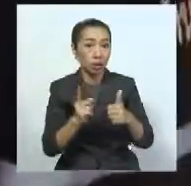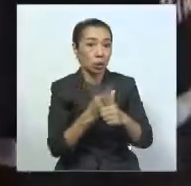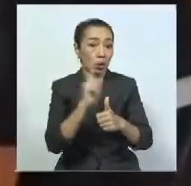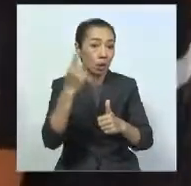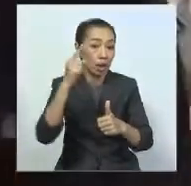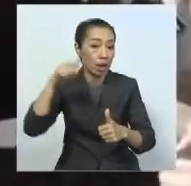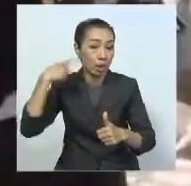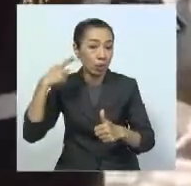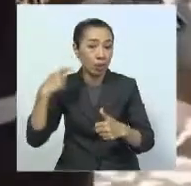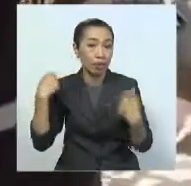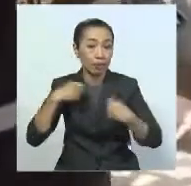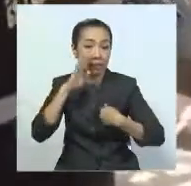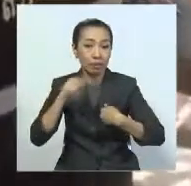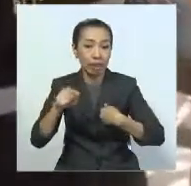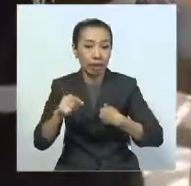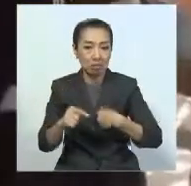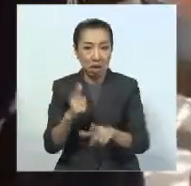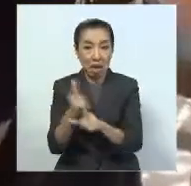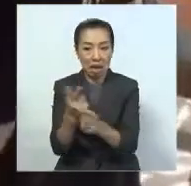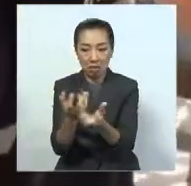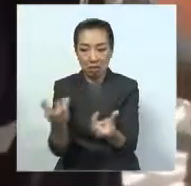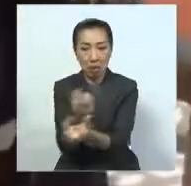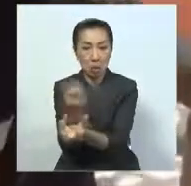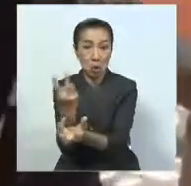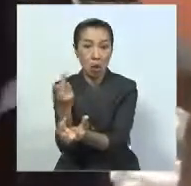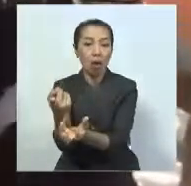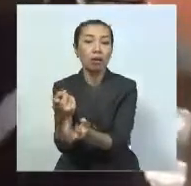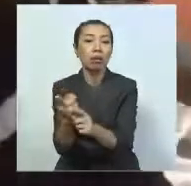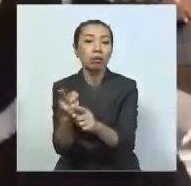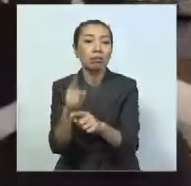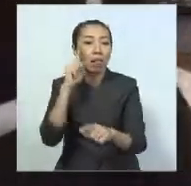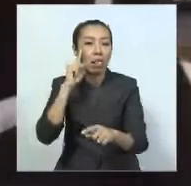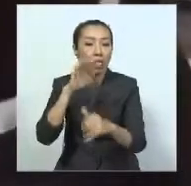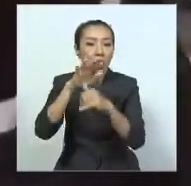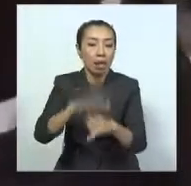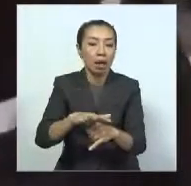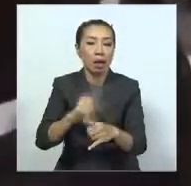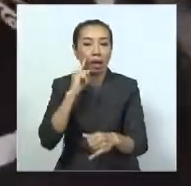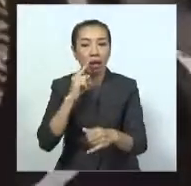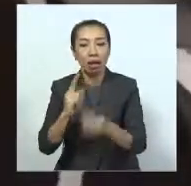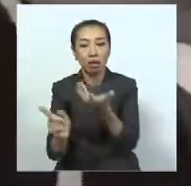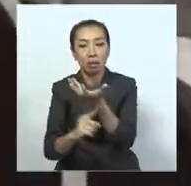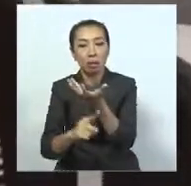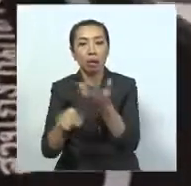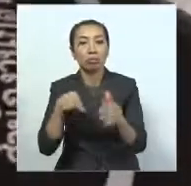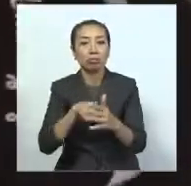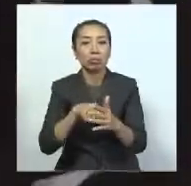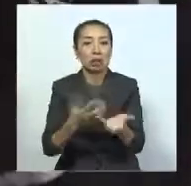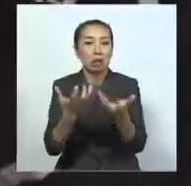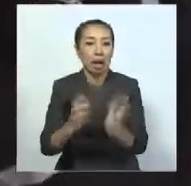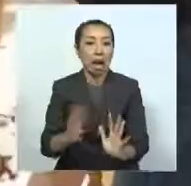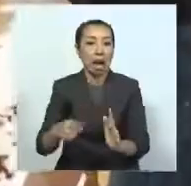ป้างที่ไปตรวจเนี่ยพบ2ก้อนน ะ ที่ทำให้น้ำหนักสินค้าเกษตรที่เกษตรกรจะเอาไปขายเนี่ยน้ำหนักมันขาด